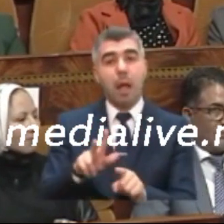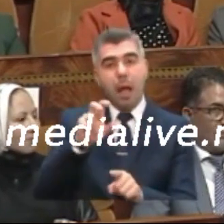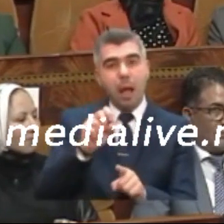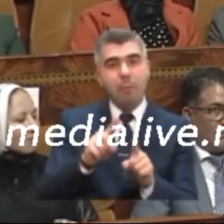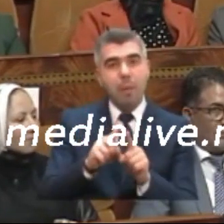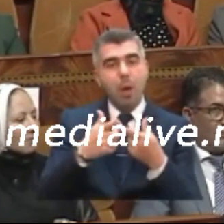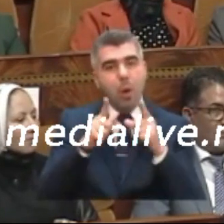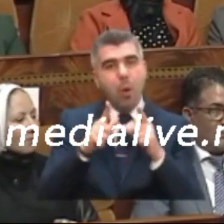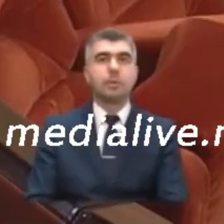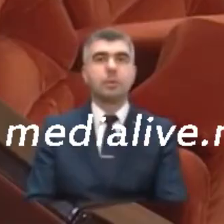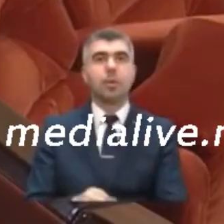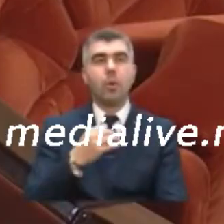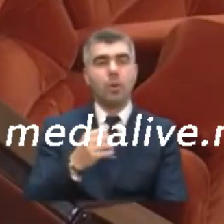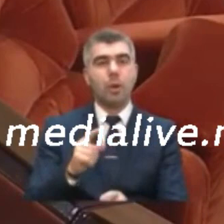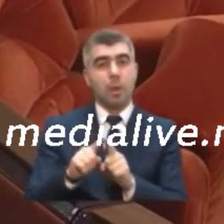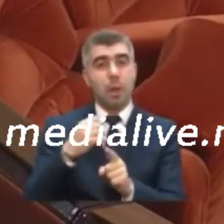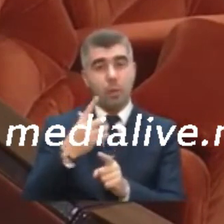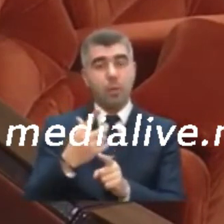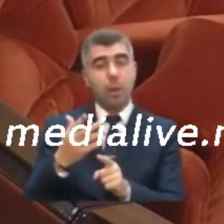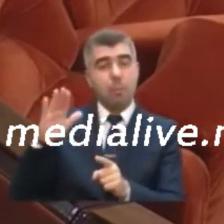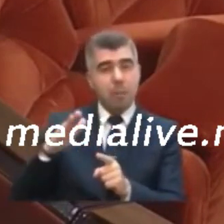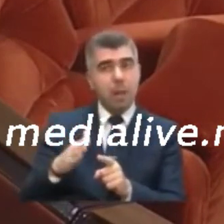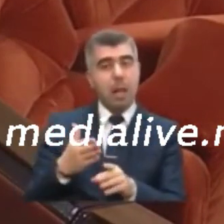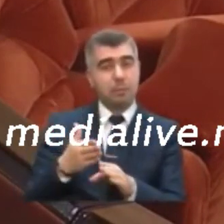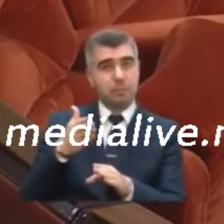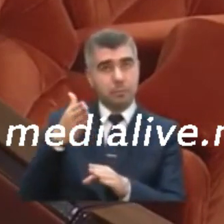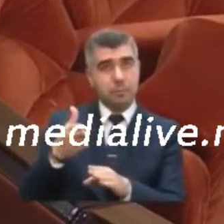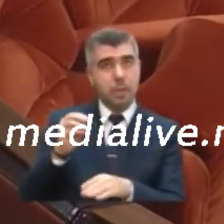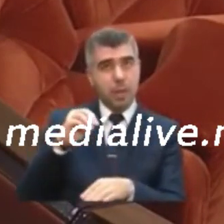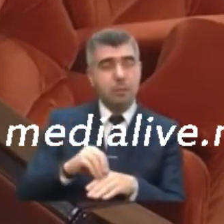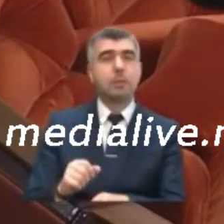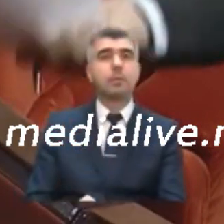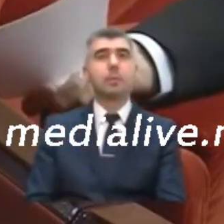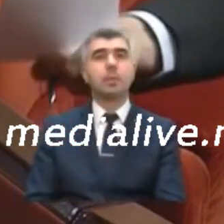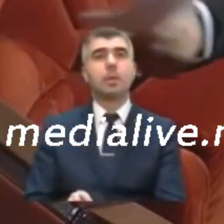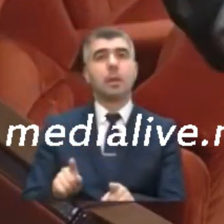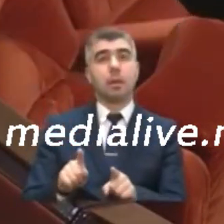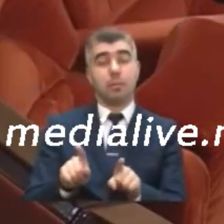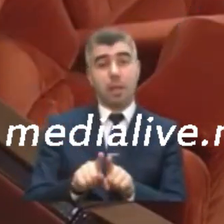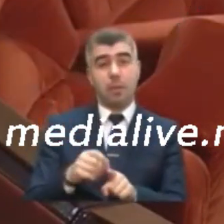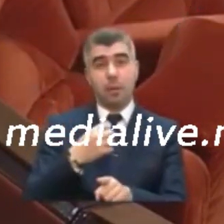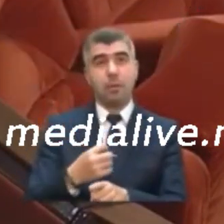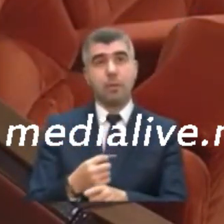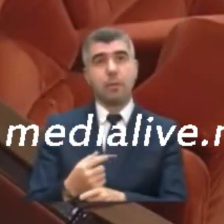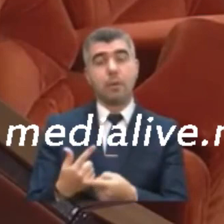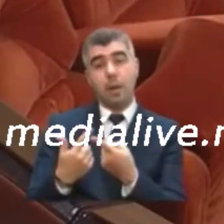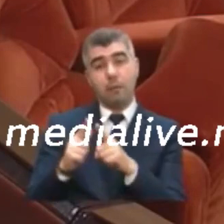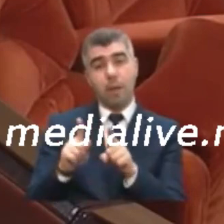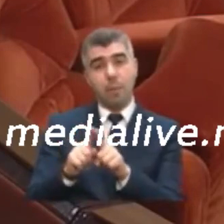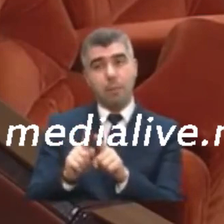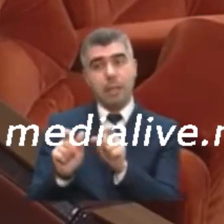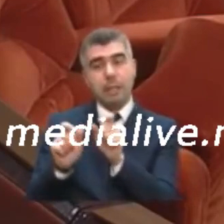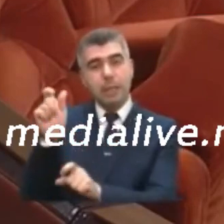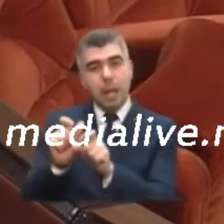ديال بلاده. وشكرا. عاوتاني نرجعوا للتارودان تاع السي والزين، ودرنا ولاد بالرحيل، وغادي